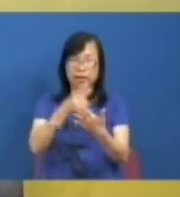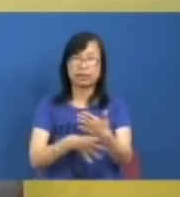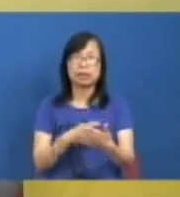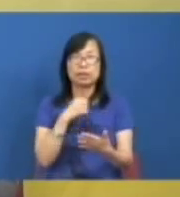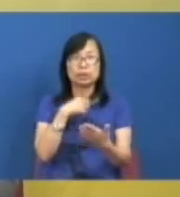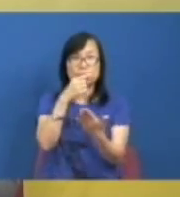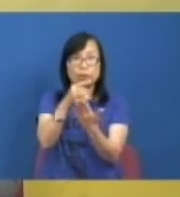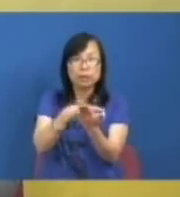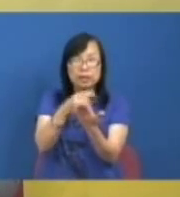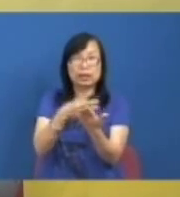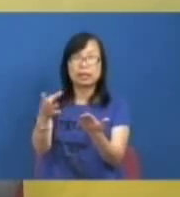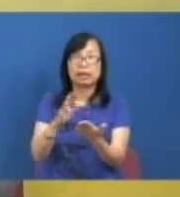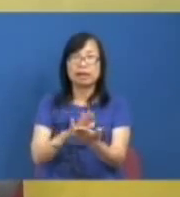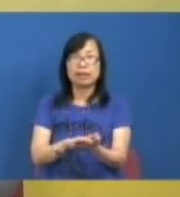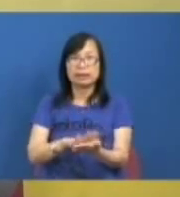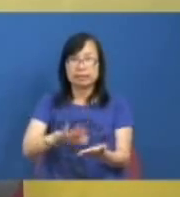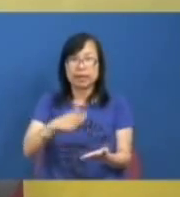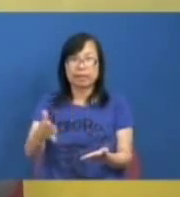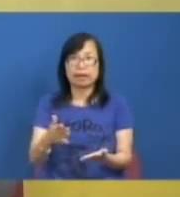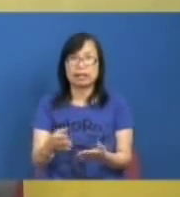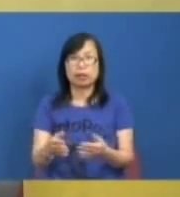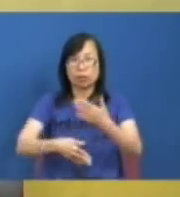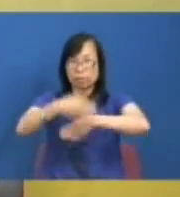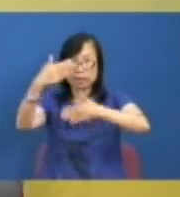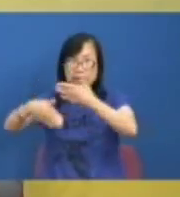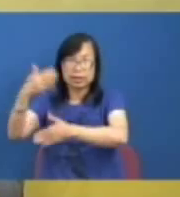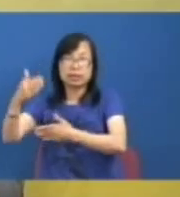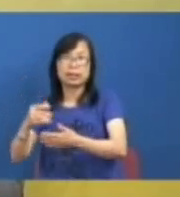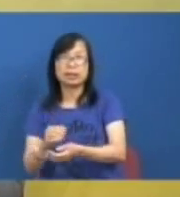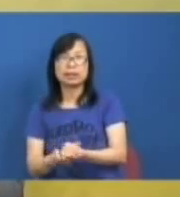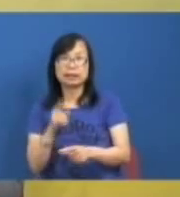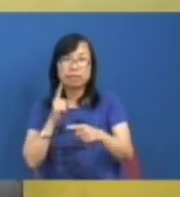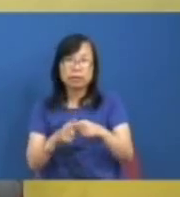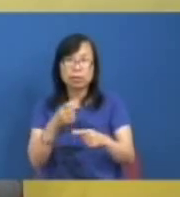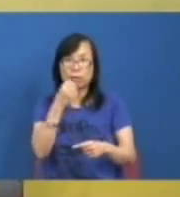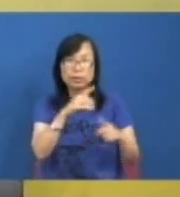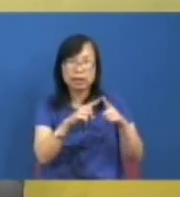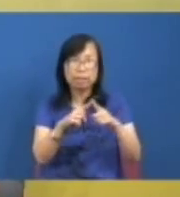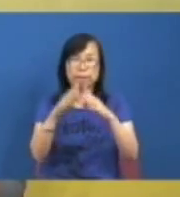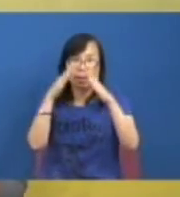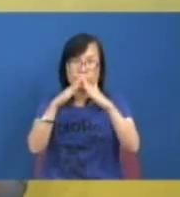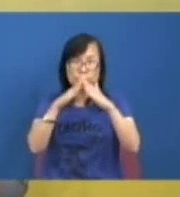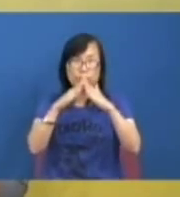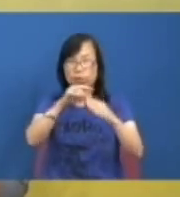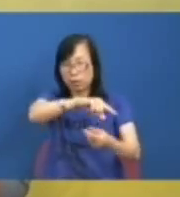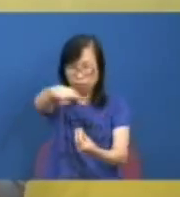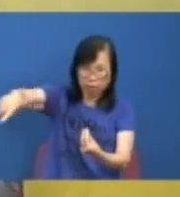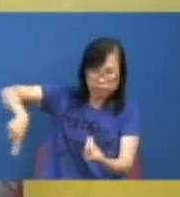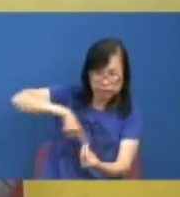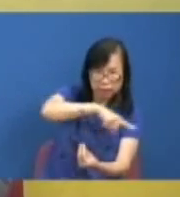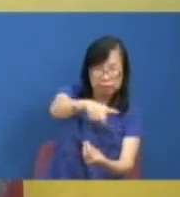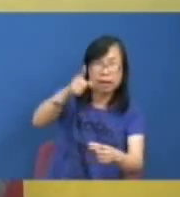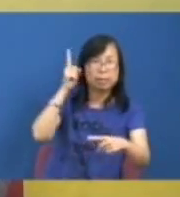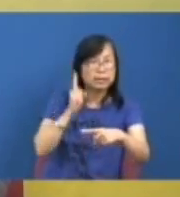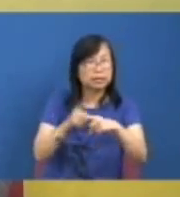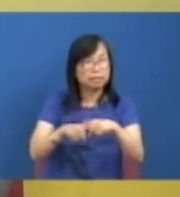規限，但是實質那個物業和實際那個居民的住屋的環境是否真的